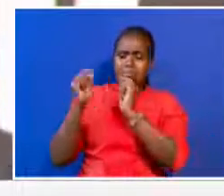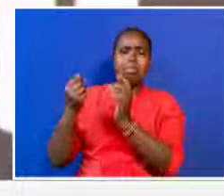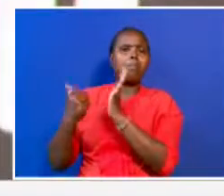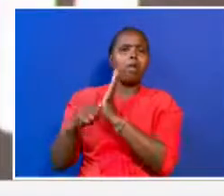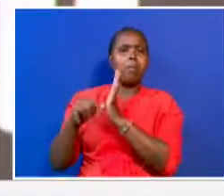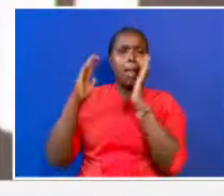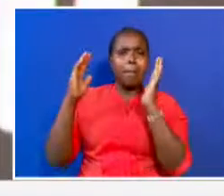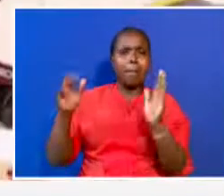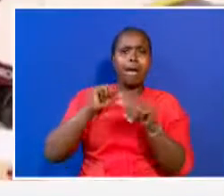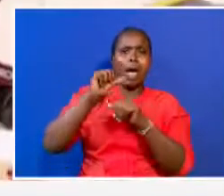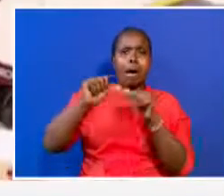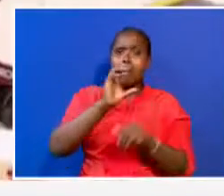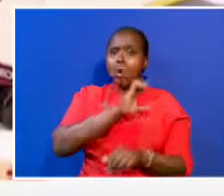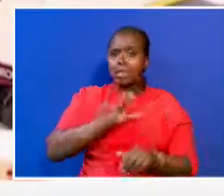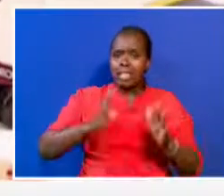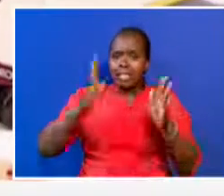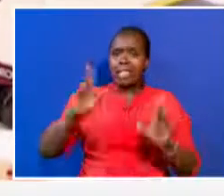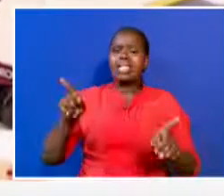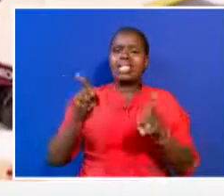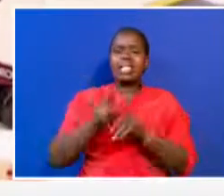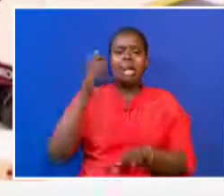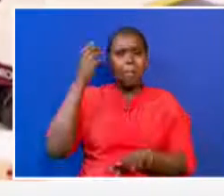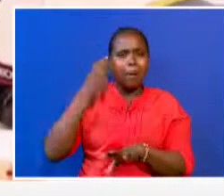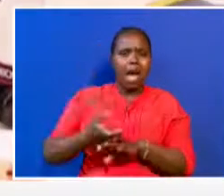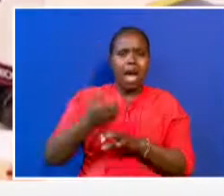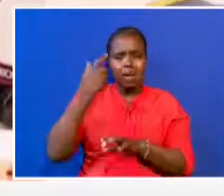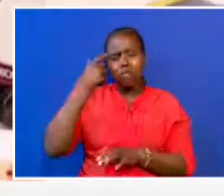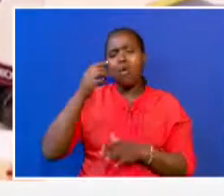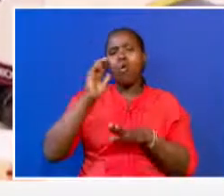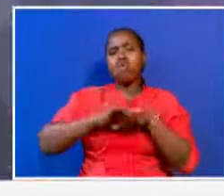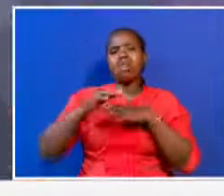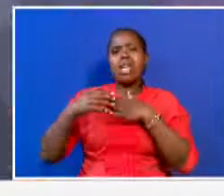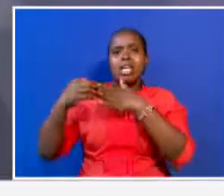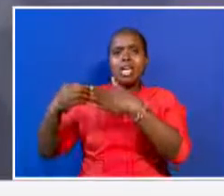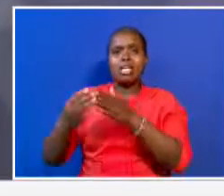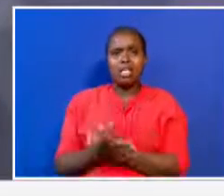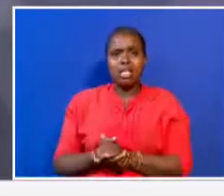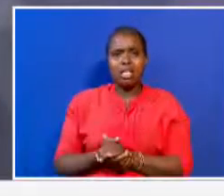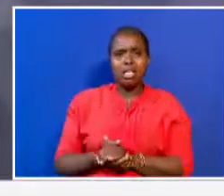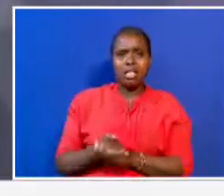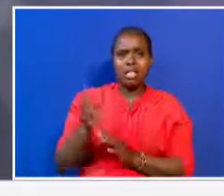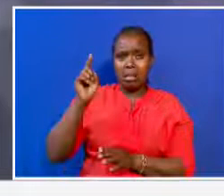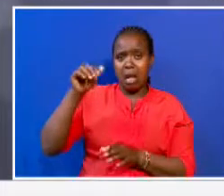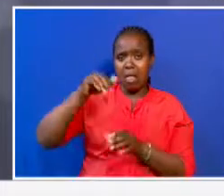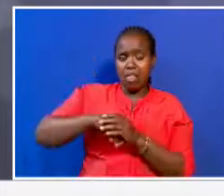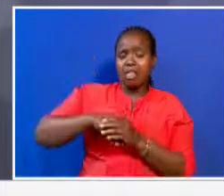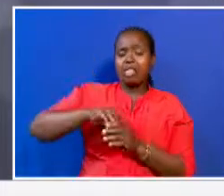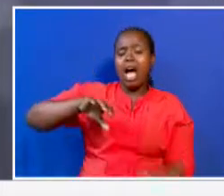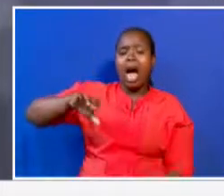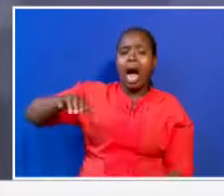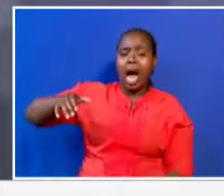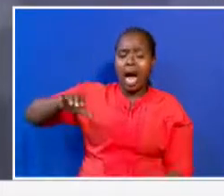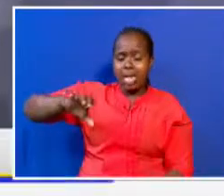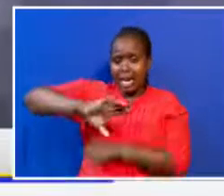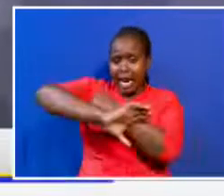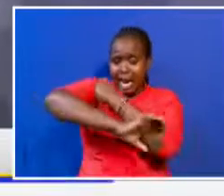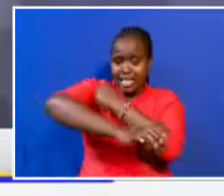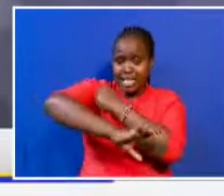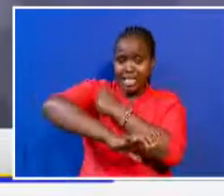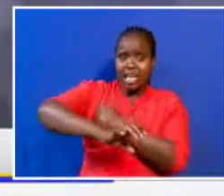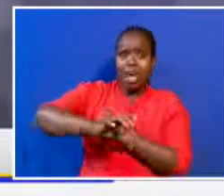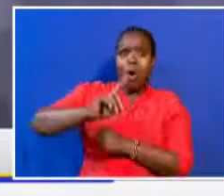miongoni mwa Wakristo na ni kizingiti kikuu kwa wao kupata uongozi bora nchini. In this country, one of the